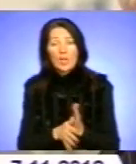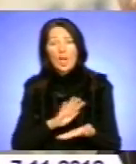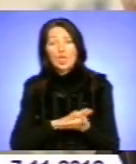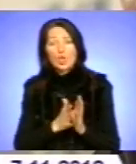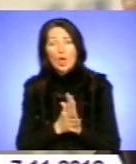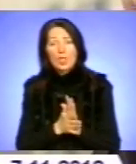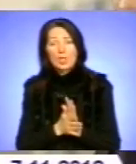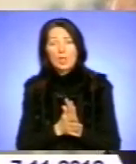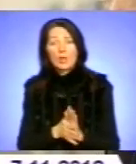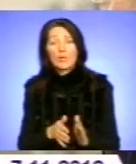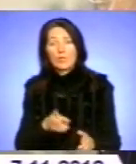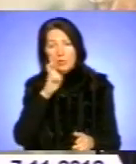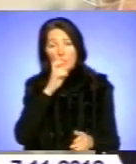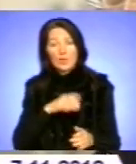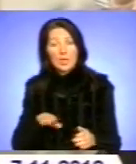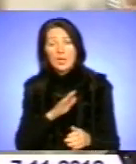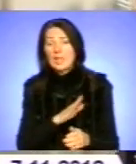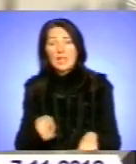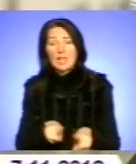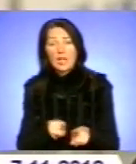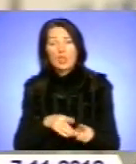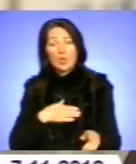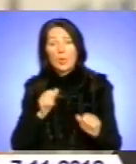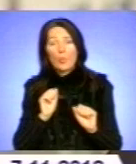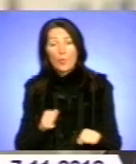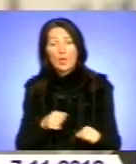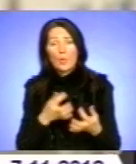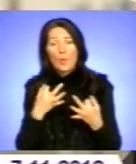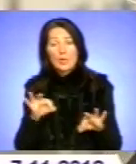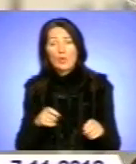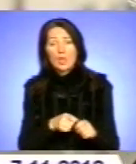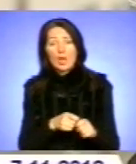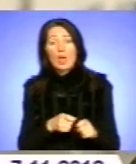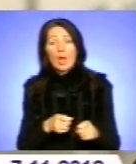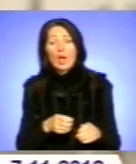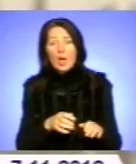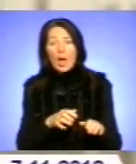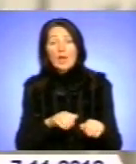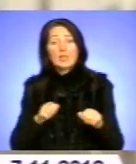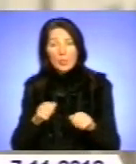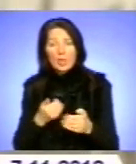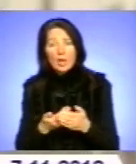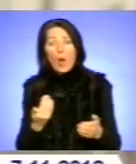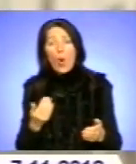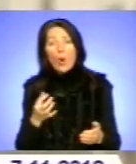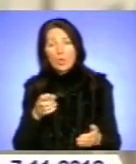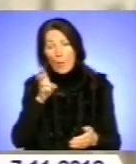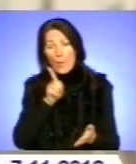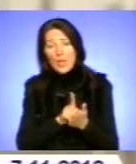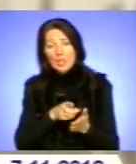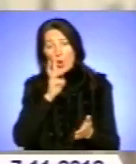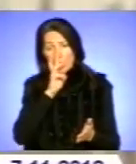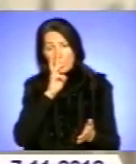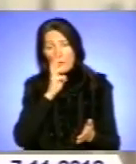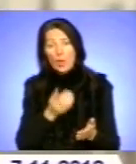Ситуация в мире, в стране не такая, что мы можем позволить отрывать от пенсий, от заработных плат, от необходимых